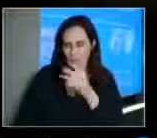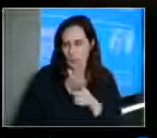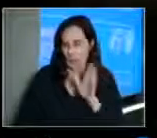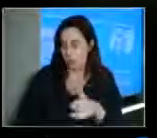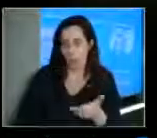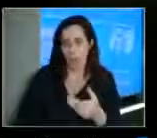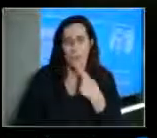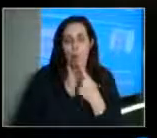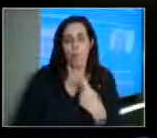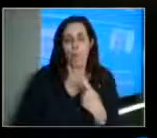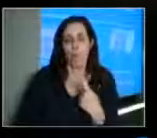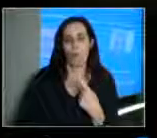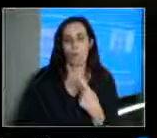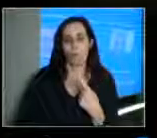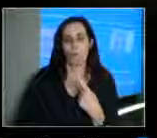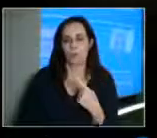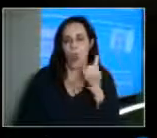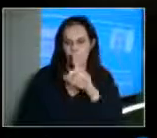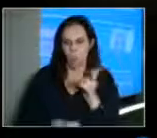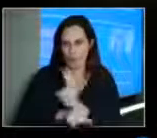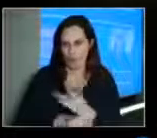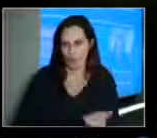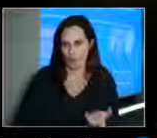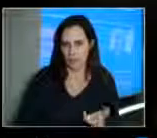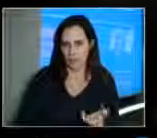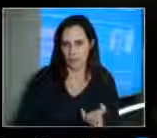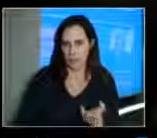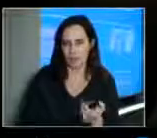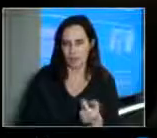גם הם אמרו שה... השמות פקטיביים,